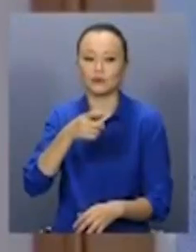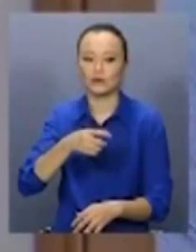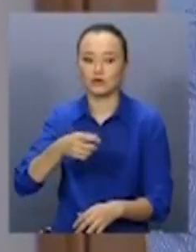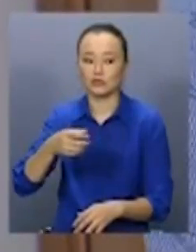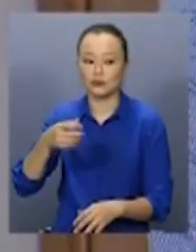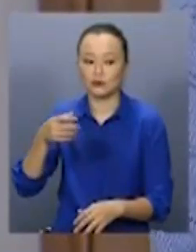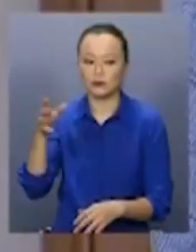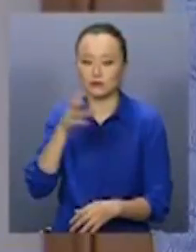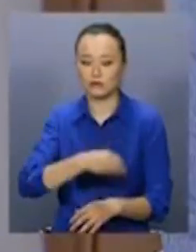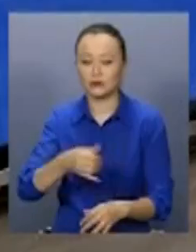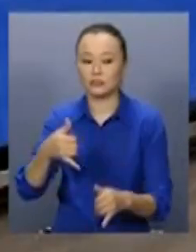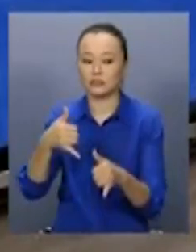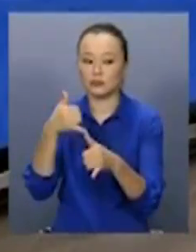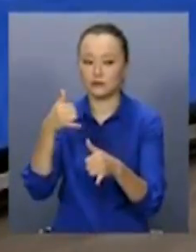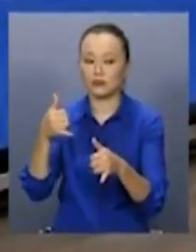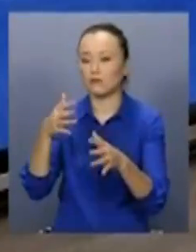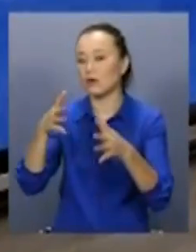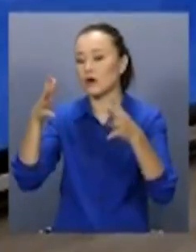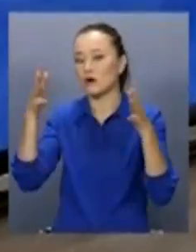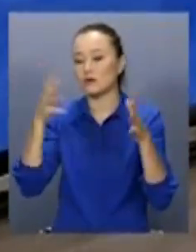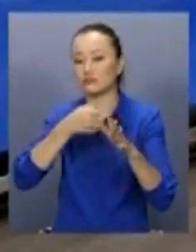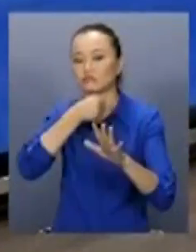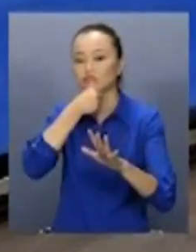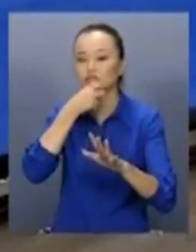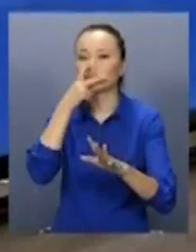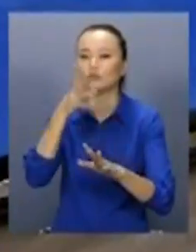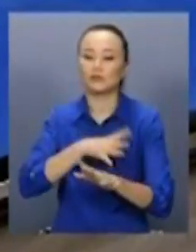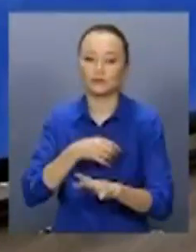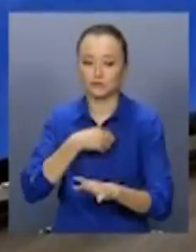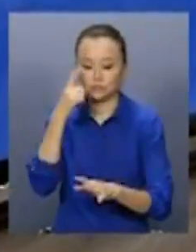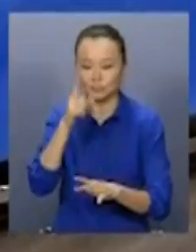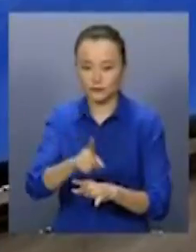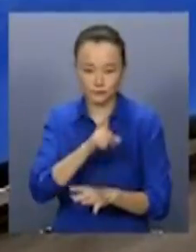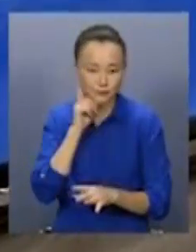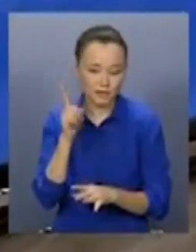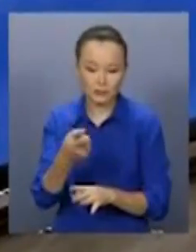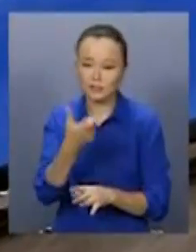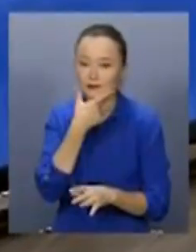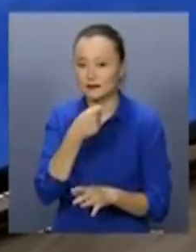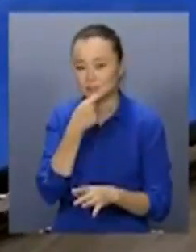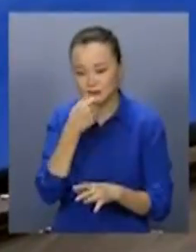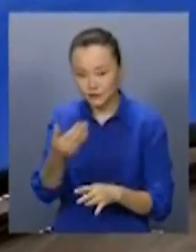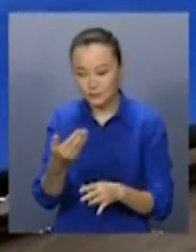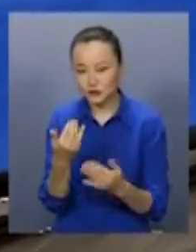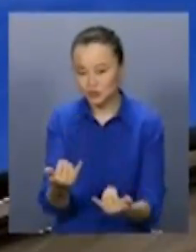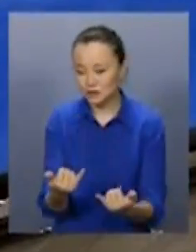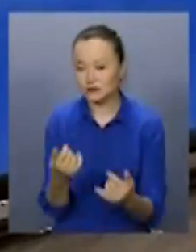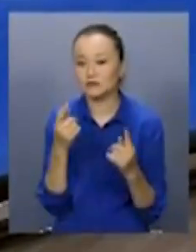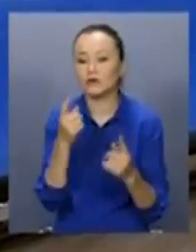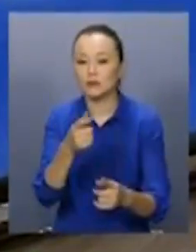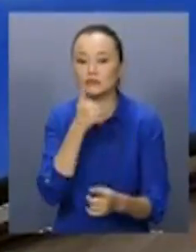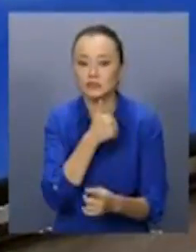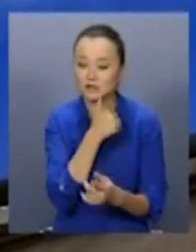Рас айтайын, ренжімеңіз, бірақ қазір жасарып бара жатсыз. Осы сұлулықтың құпиясы бар ма? Бұл сұлулықтың